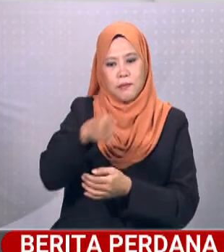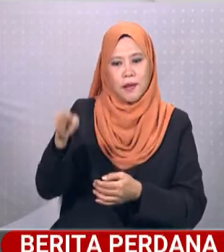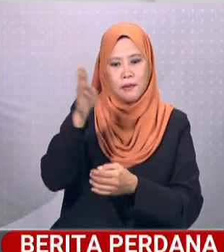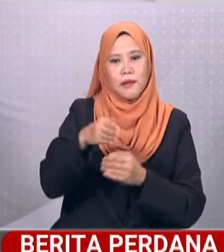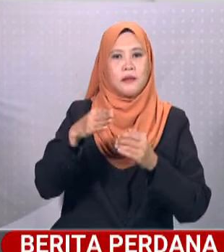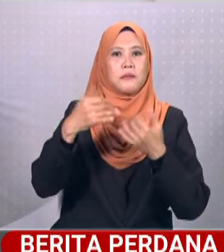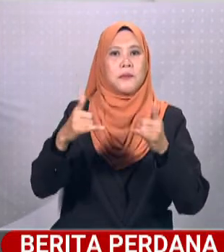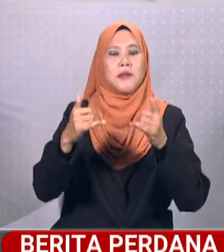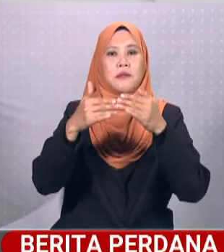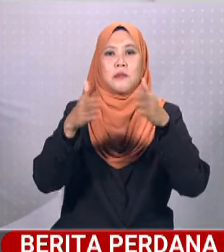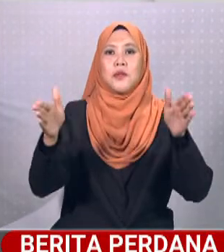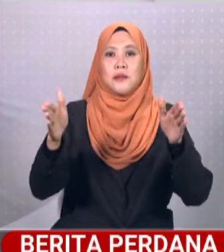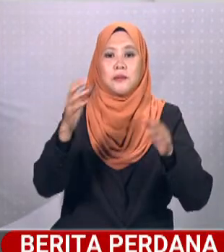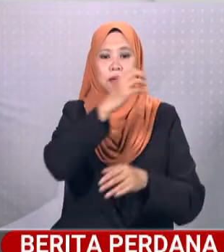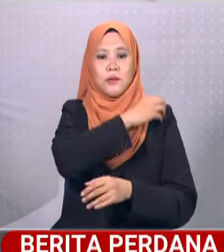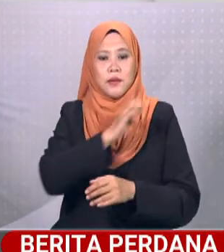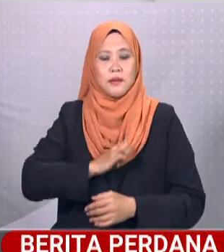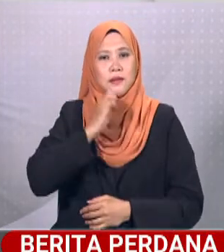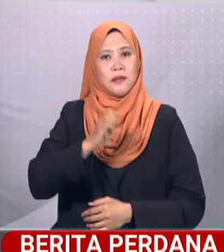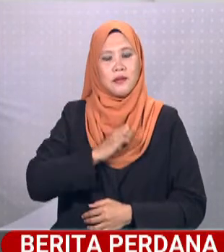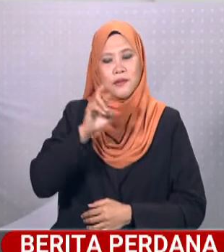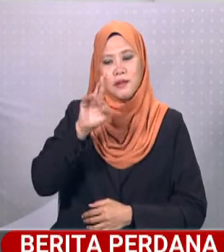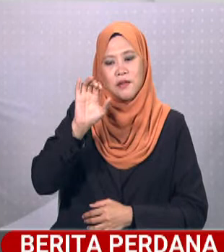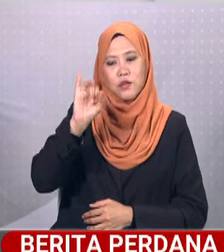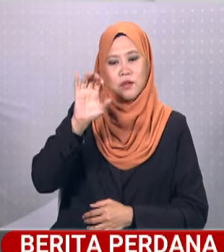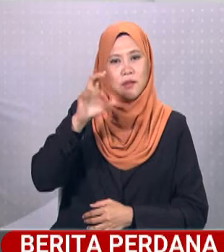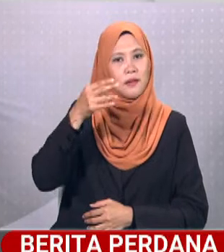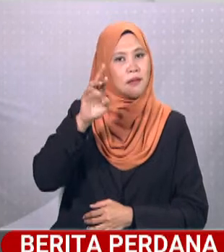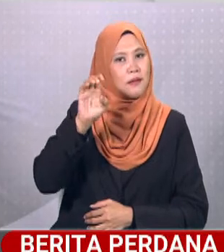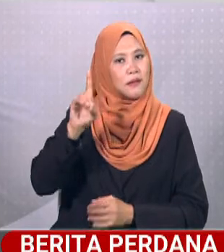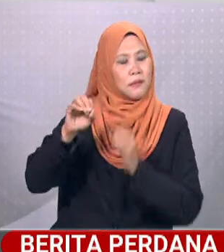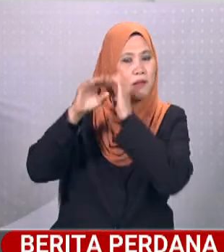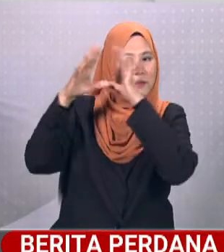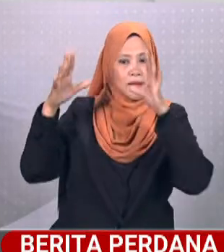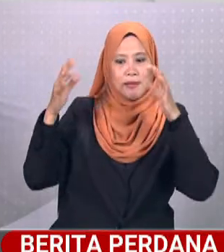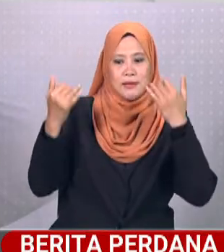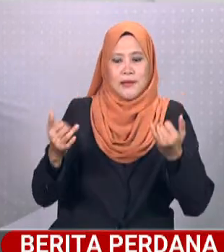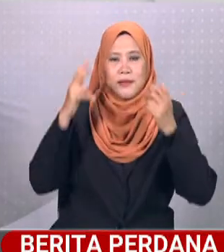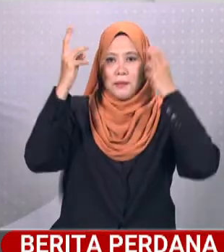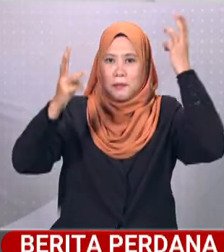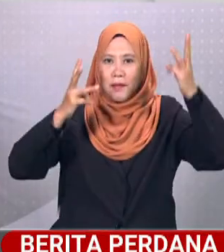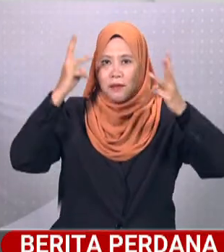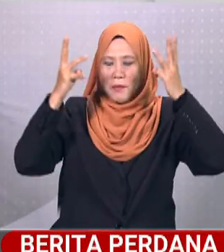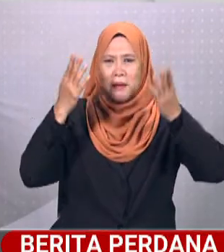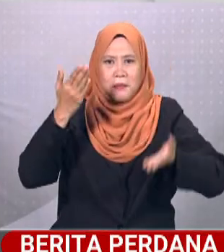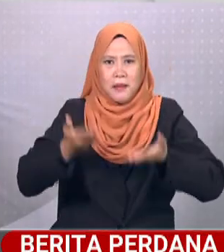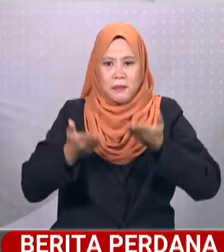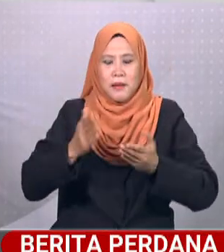terbuka Wimbledon, Ketua Pegawai Eksekutif Wimbledon Richard Lewis menggambarkan kerisauan kemungkinan